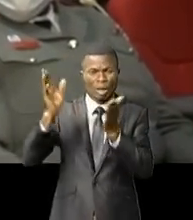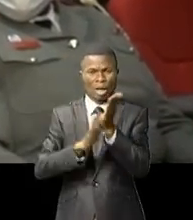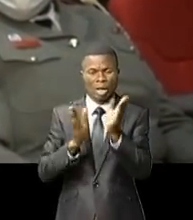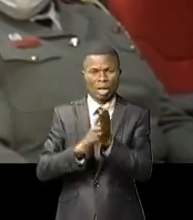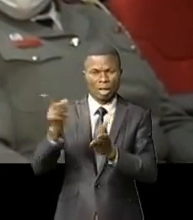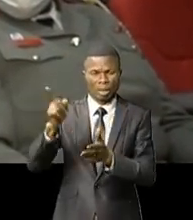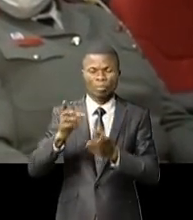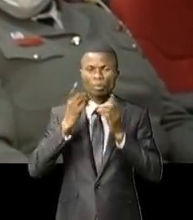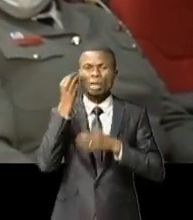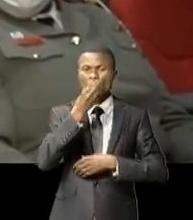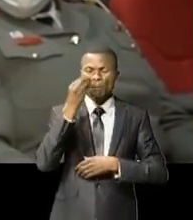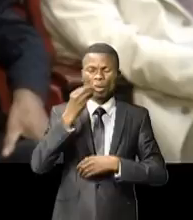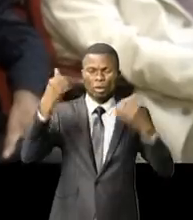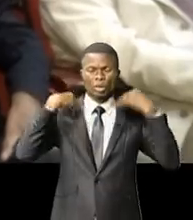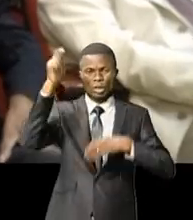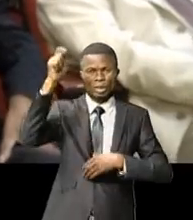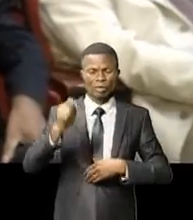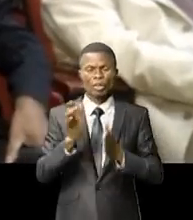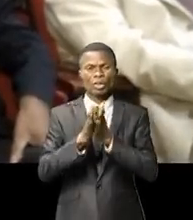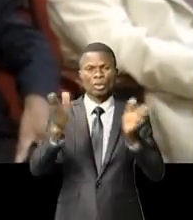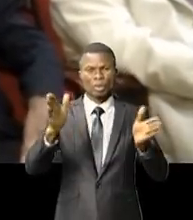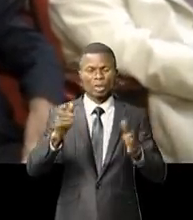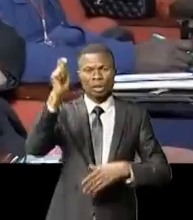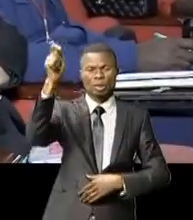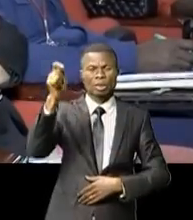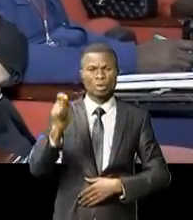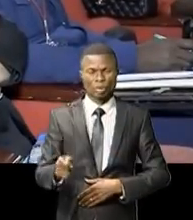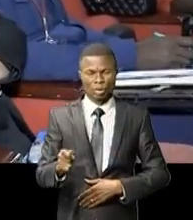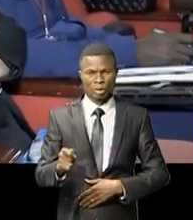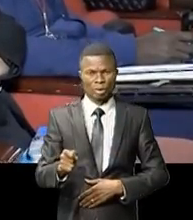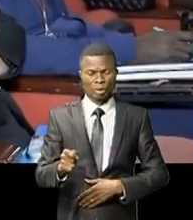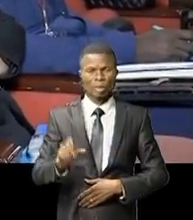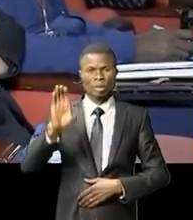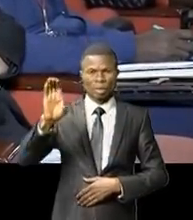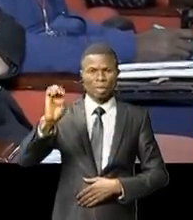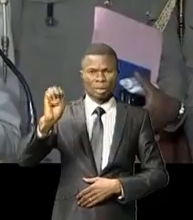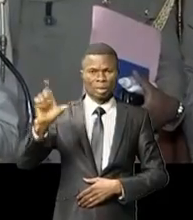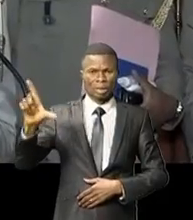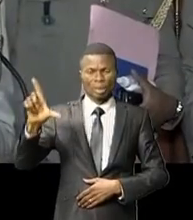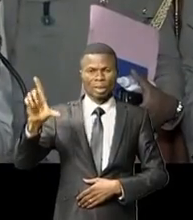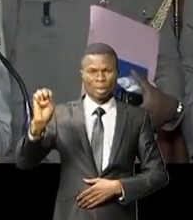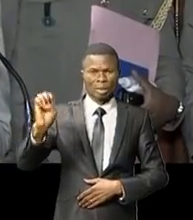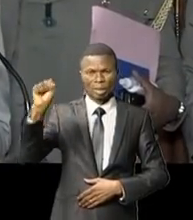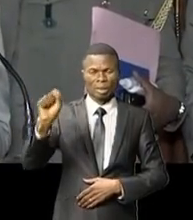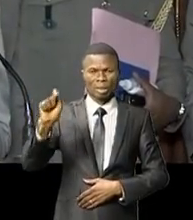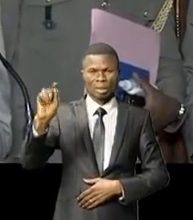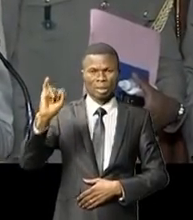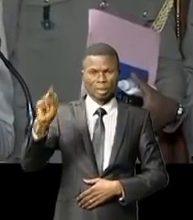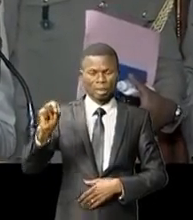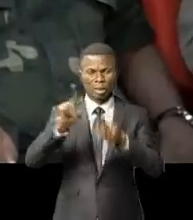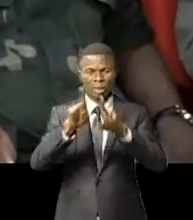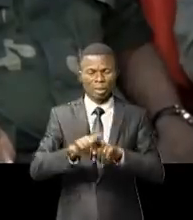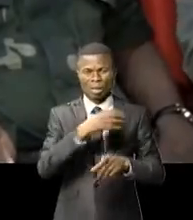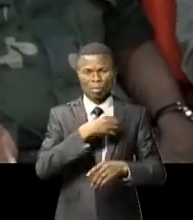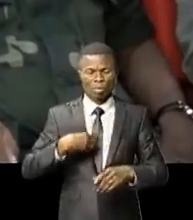le mot du chef d'état-major général des FRDC, Célestin Balamoussinsé, ainsi que de Madame